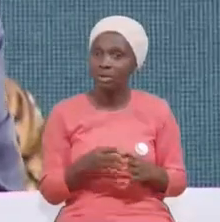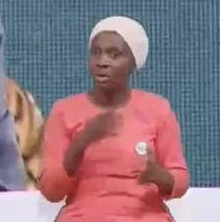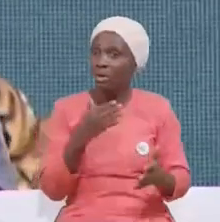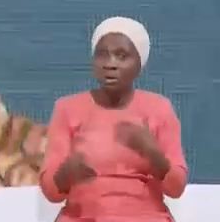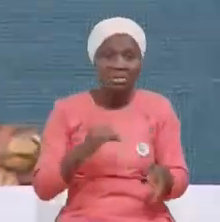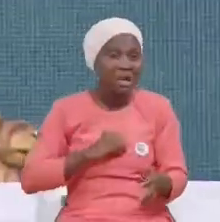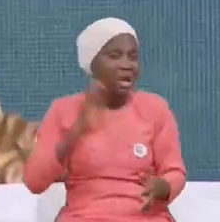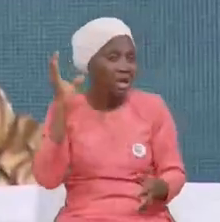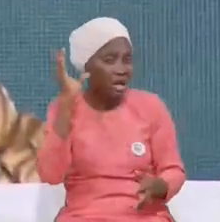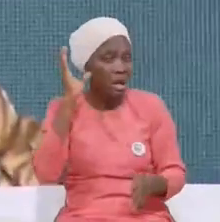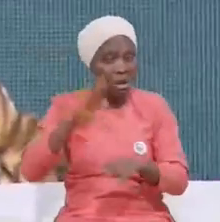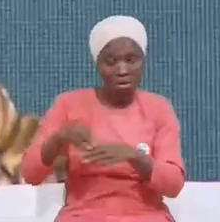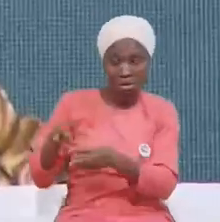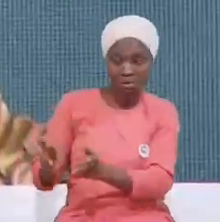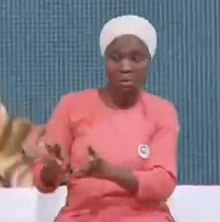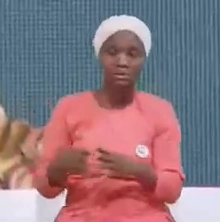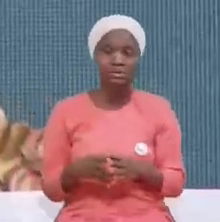Ce que j'entends en route,